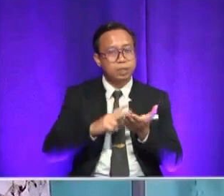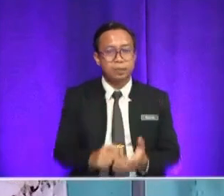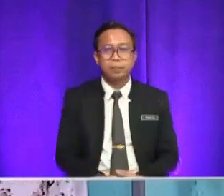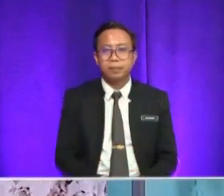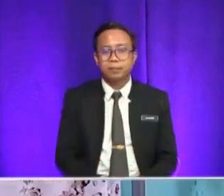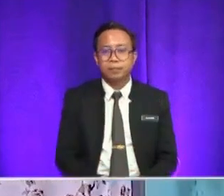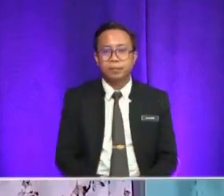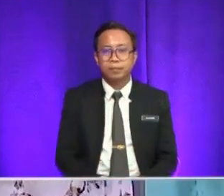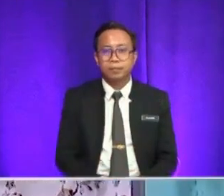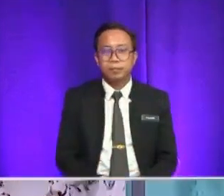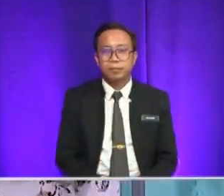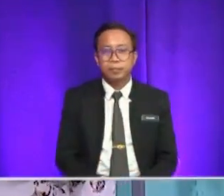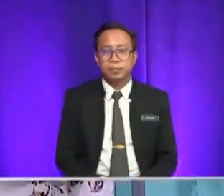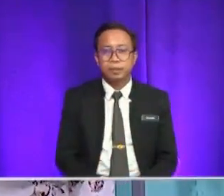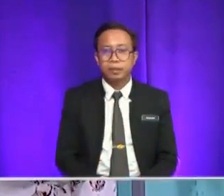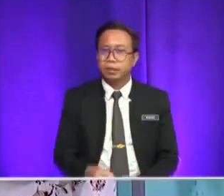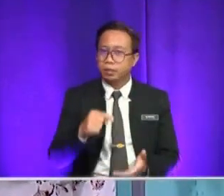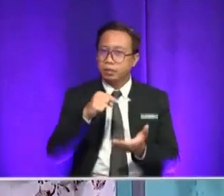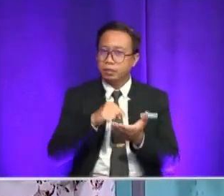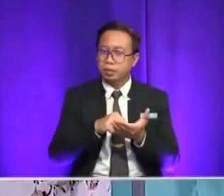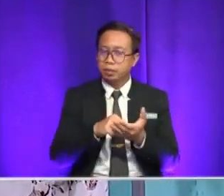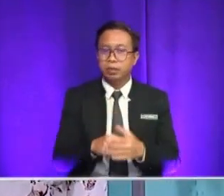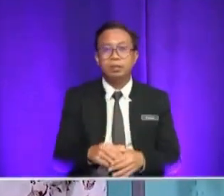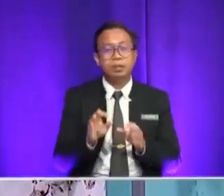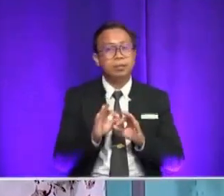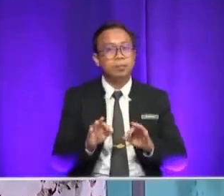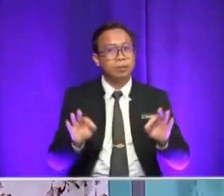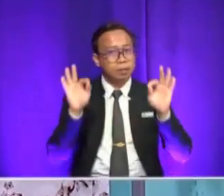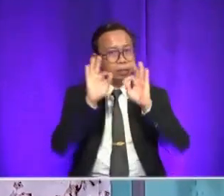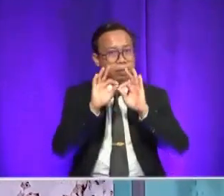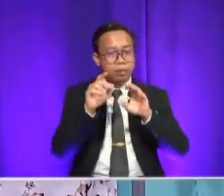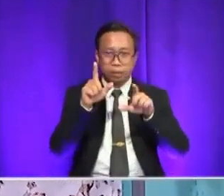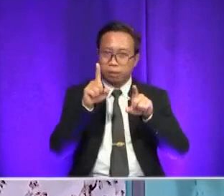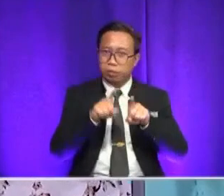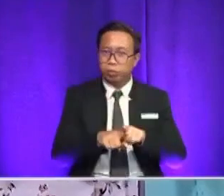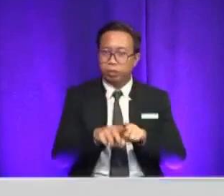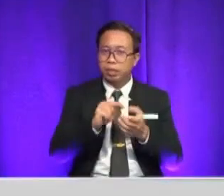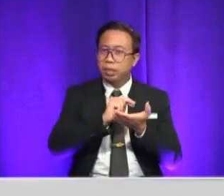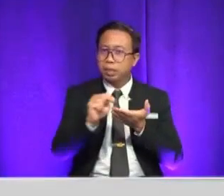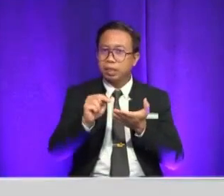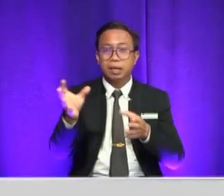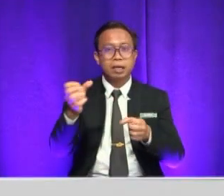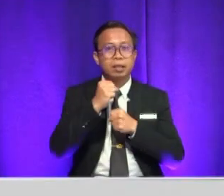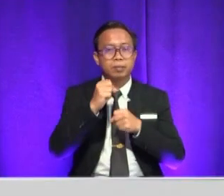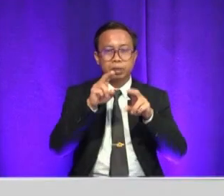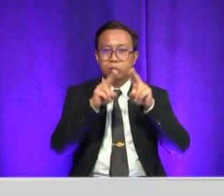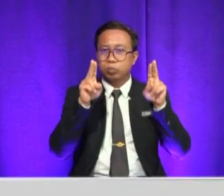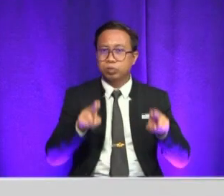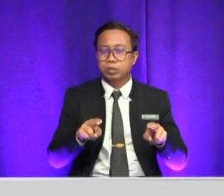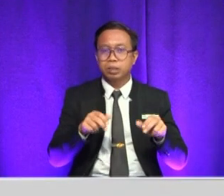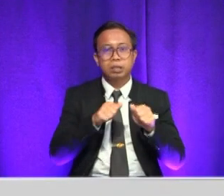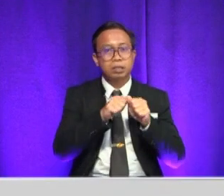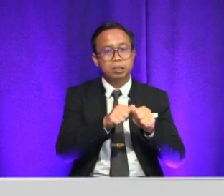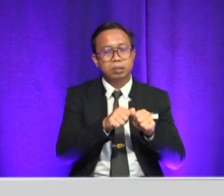Okey. So, dekat sini yang penting penentuan nilai hasil pengujian adalah